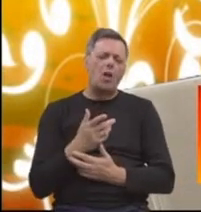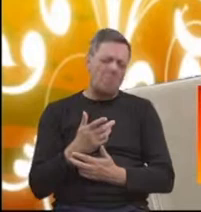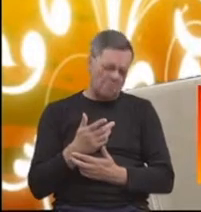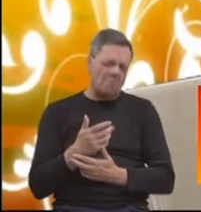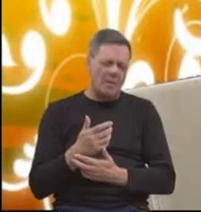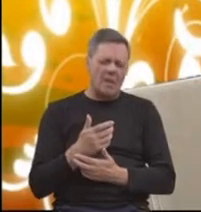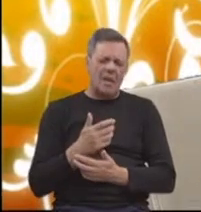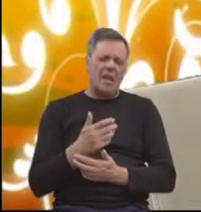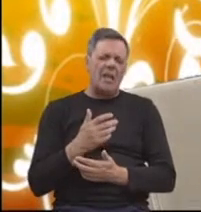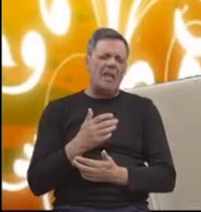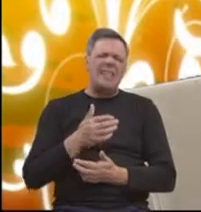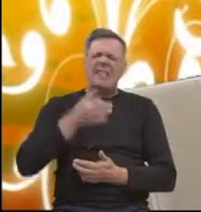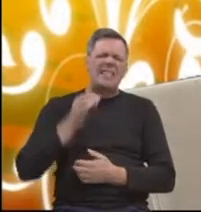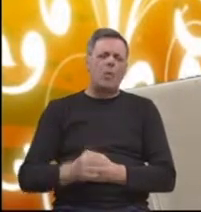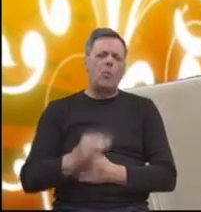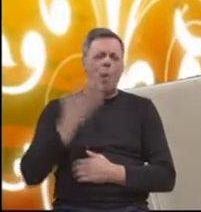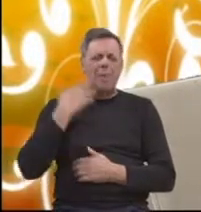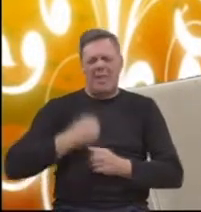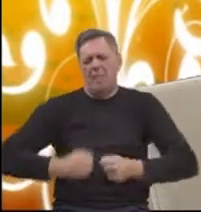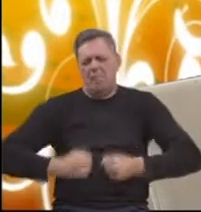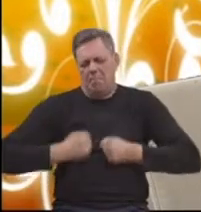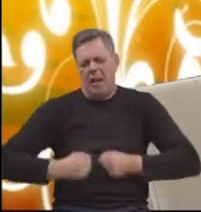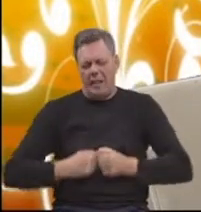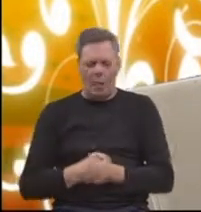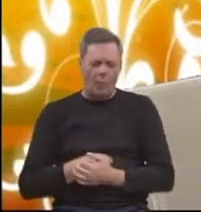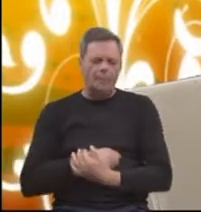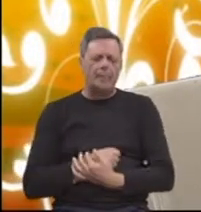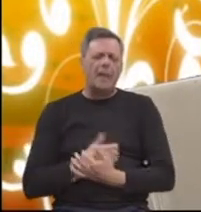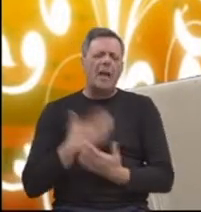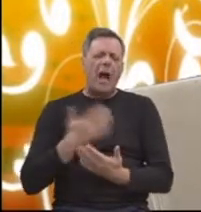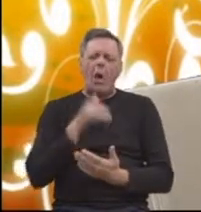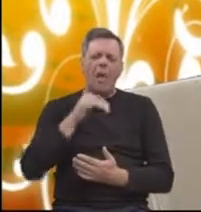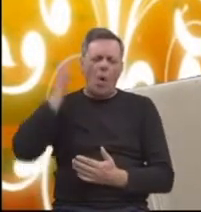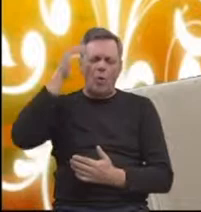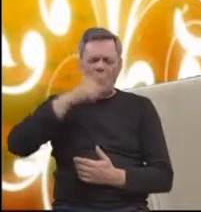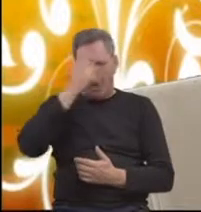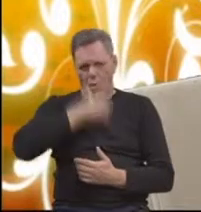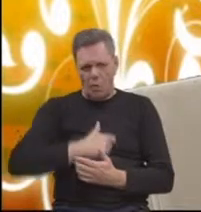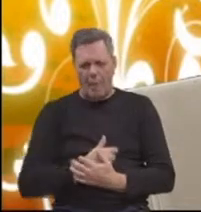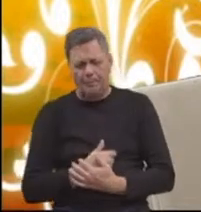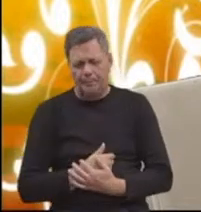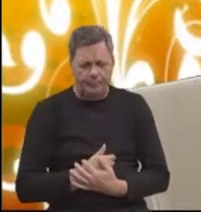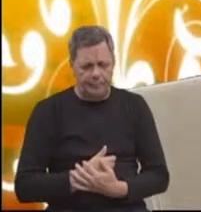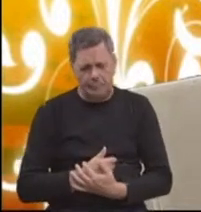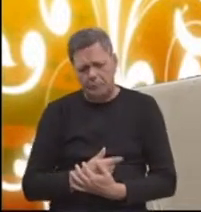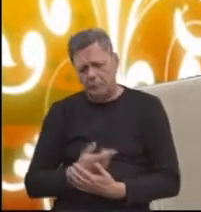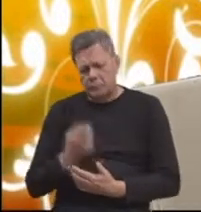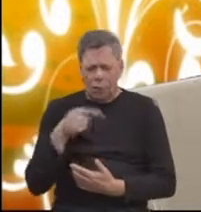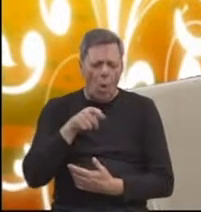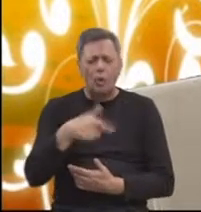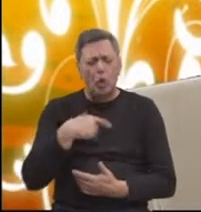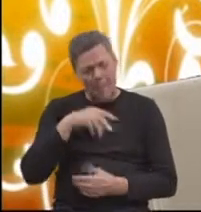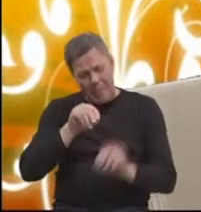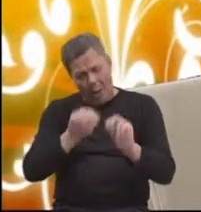najvjerojatnije gotovo sigurno biti pretilo ili imati prekomjernu tjelesnu masu kao i odrasla osoba. Znači ono čemu mi naučimo